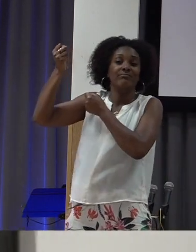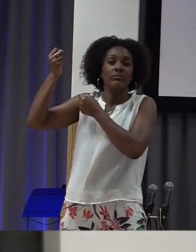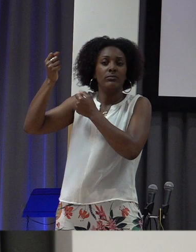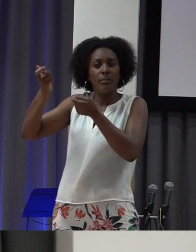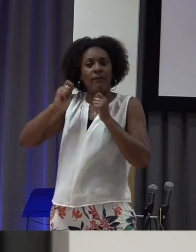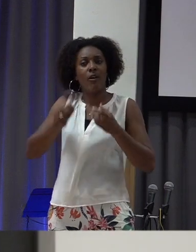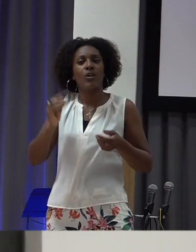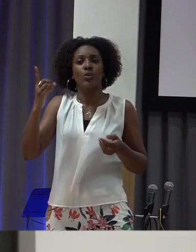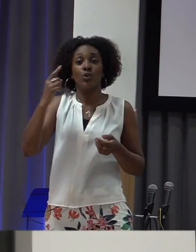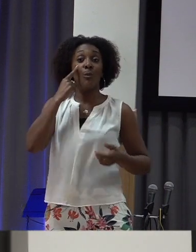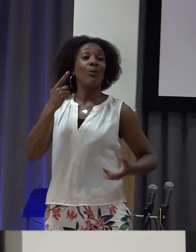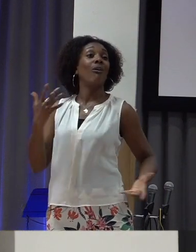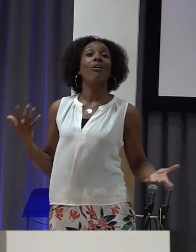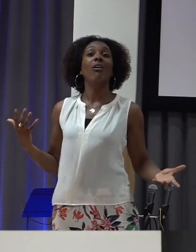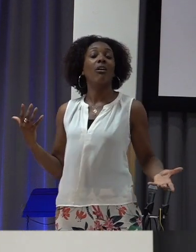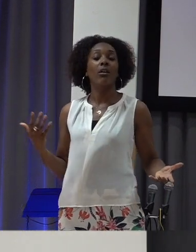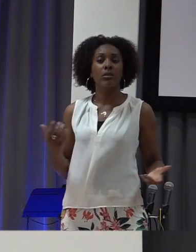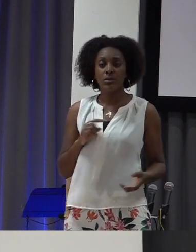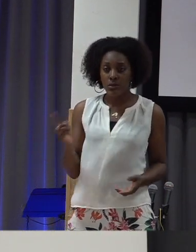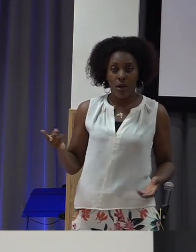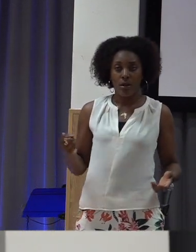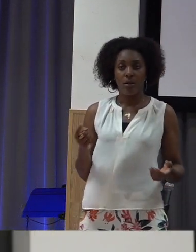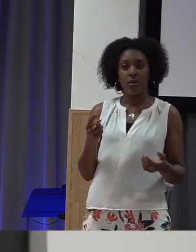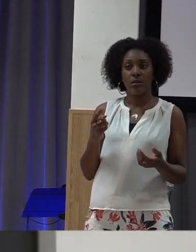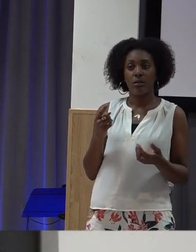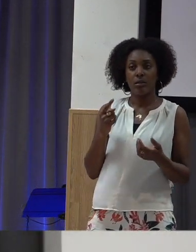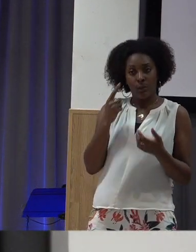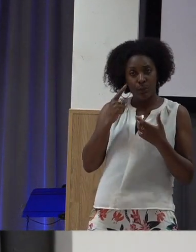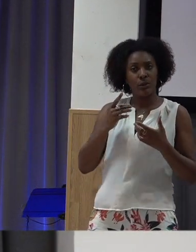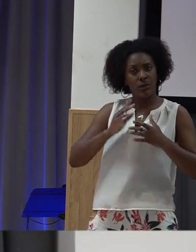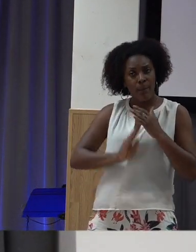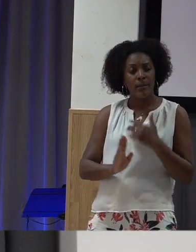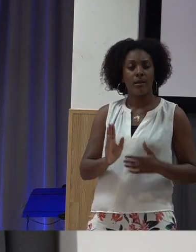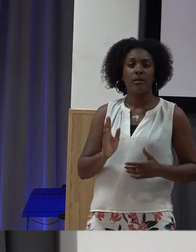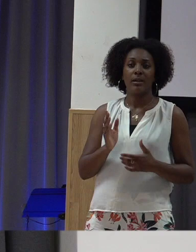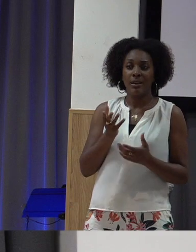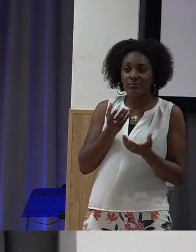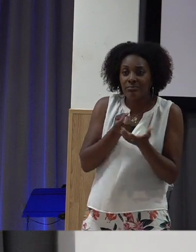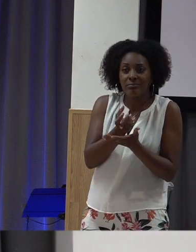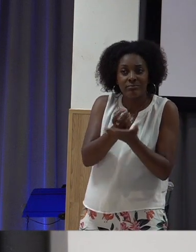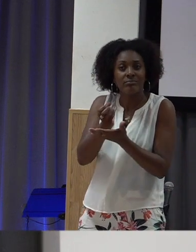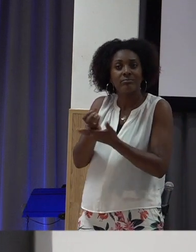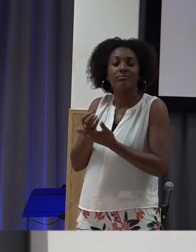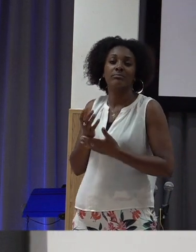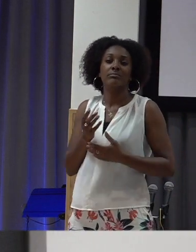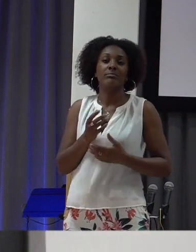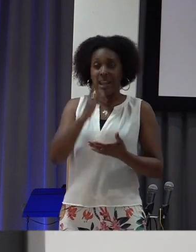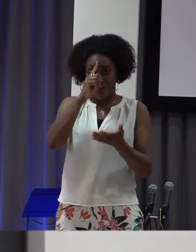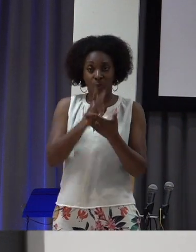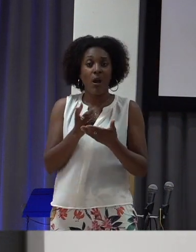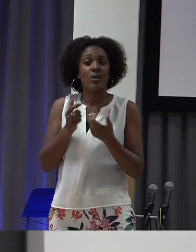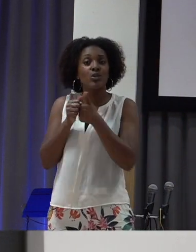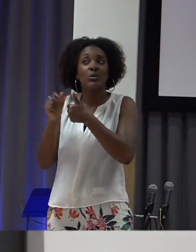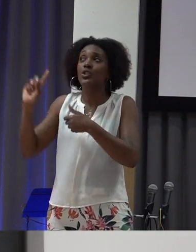de Dieu, non pas pour seulement ce temps, mais aussi pour l'éternité. Notre foi, j'y reviens, je termine, est basée sur ce que Dieu dit, sur